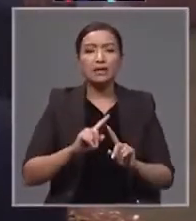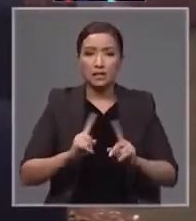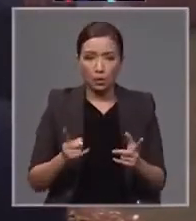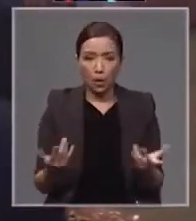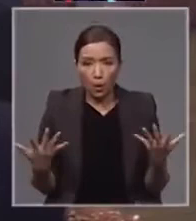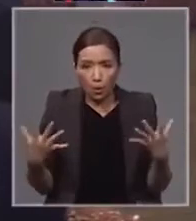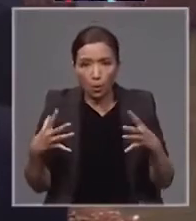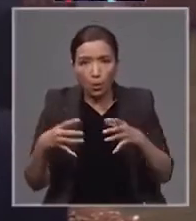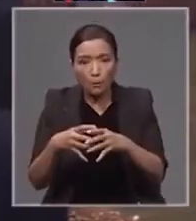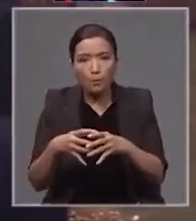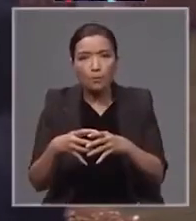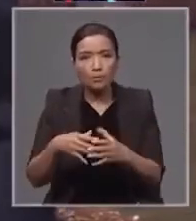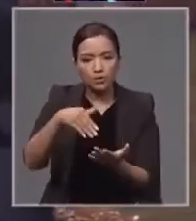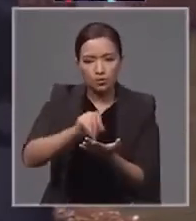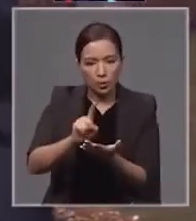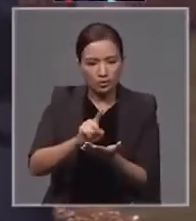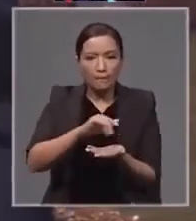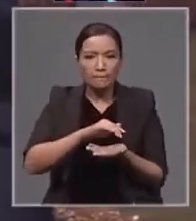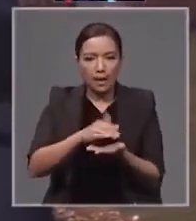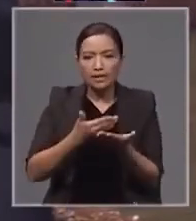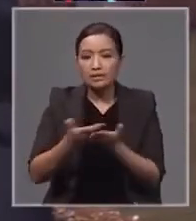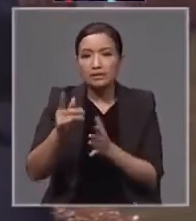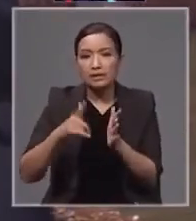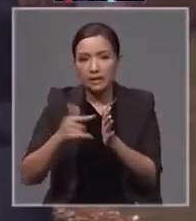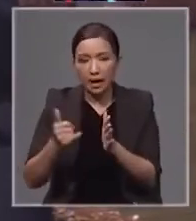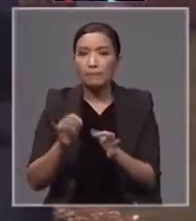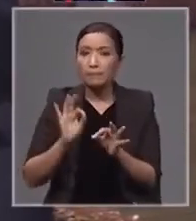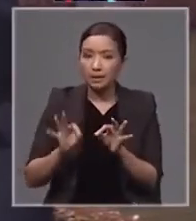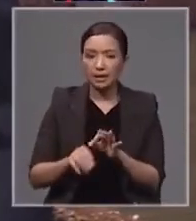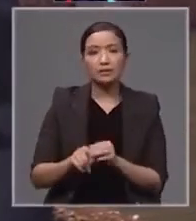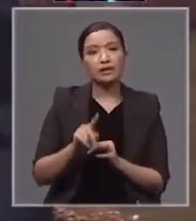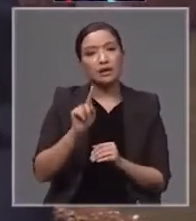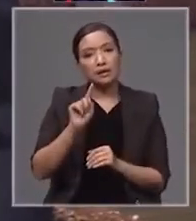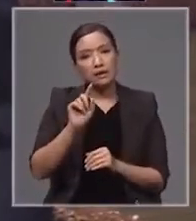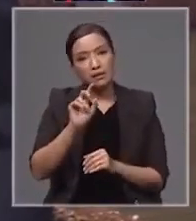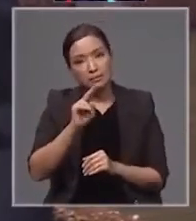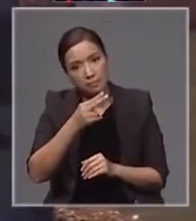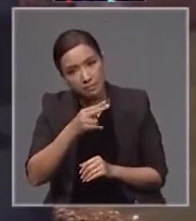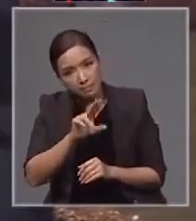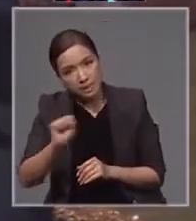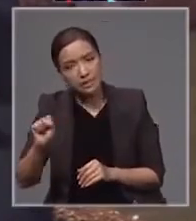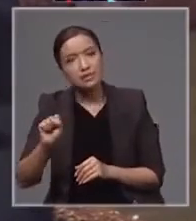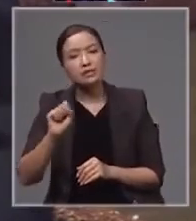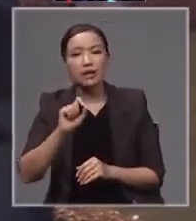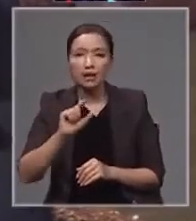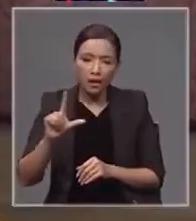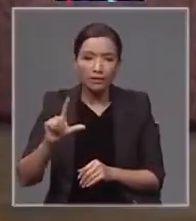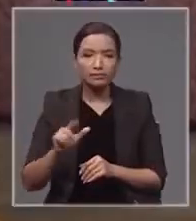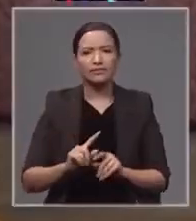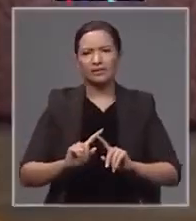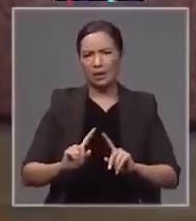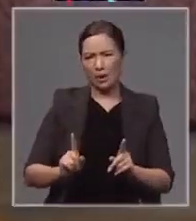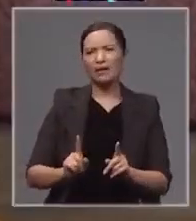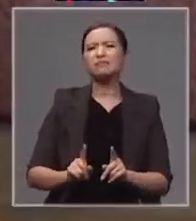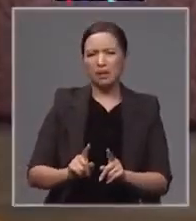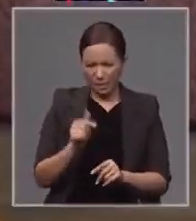แบบนี้เนี่ยเอ้ยมันดีกว่ามันประหยัดเงินเป็นหมื่นเป็นแสนล้านแต่ว่ากฎหมายมันไม่ให้อ่ะ เ นี่ยฮะคือมันติดค้